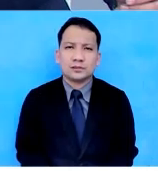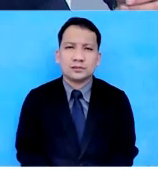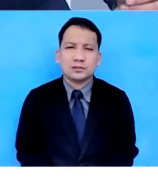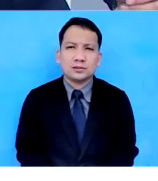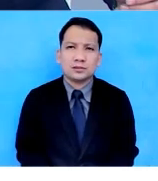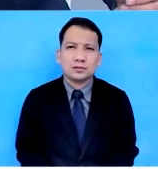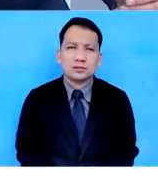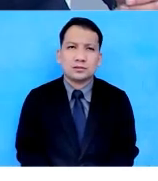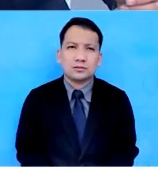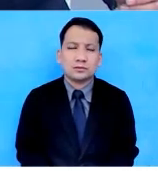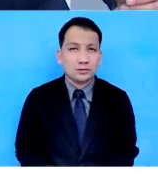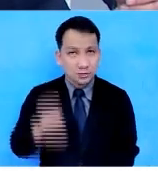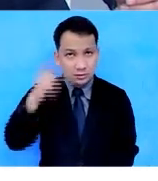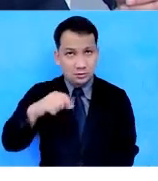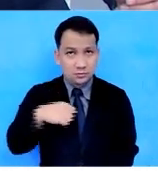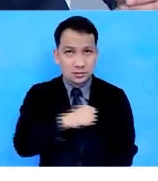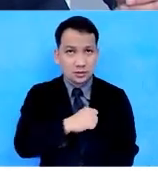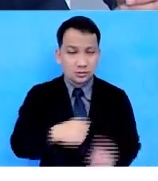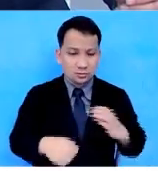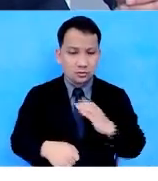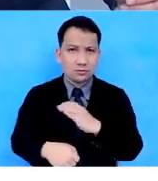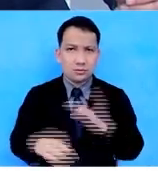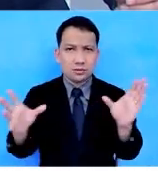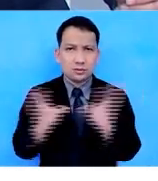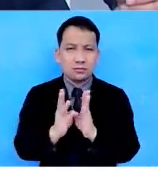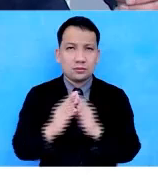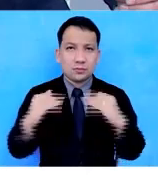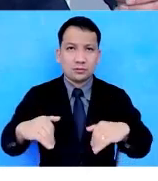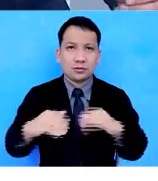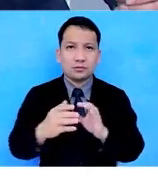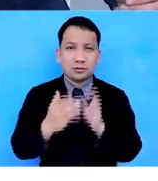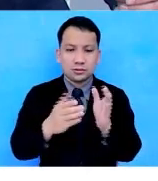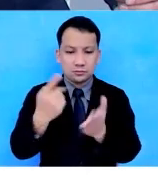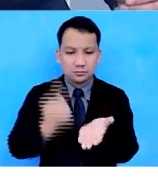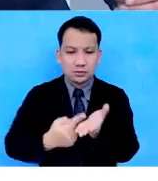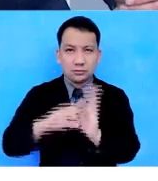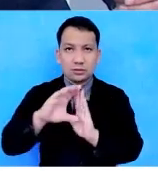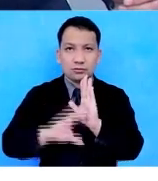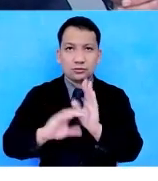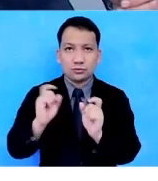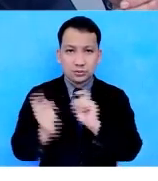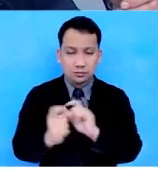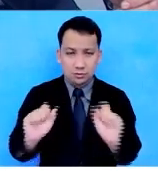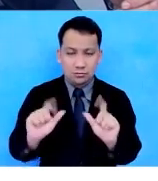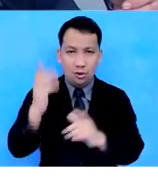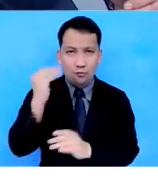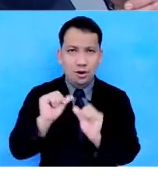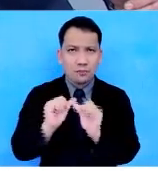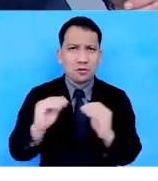Target ng Senado at Kamara na idaan sa executive session na ang pagtalakay sa charter change. Layon daw nito